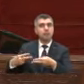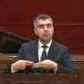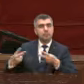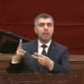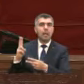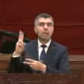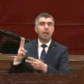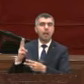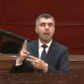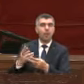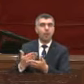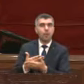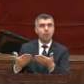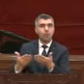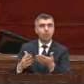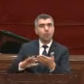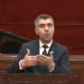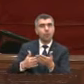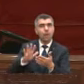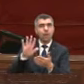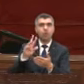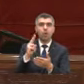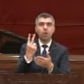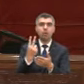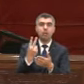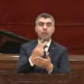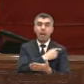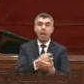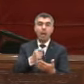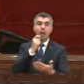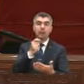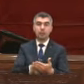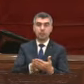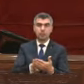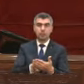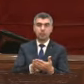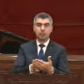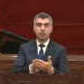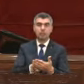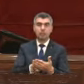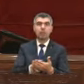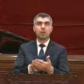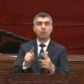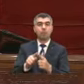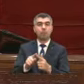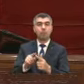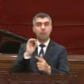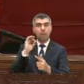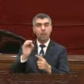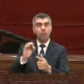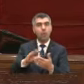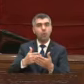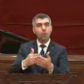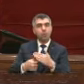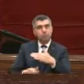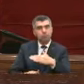قانونية فيها معبأ 25 قاضي من طرف يعني المرفق العدالة سواء المجلس الأعلى